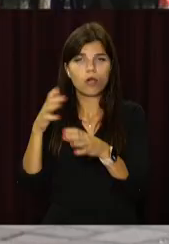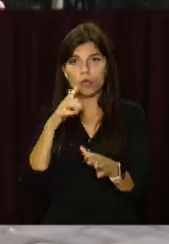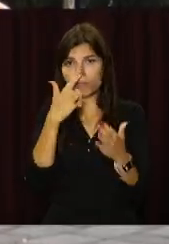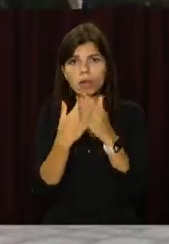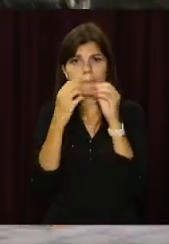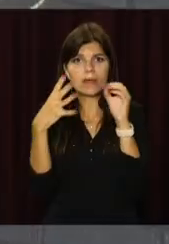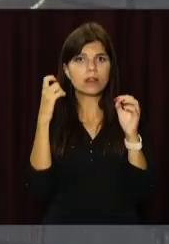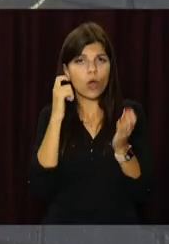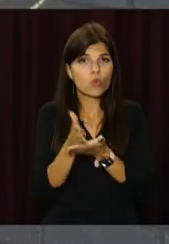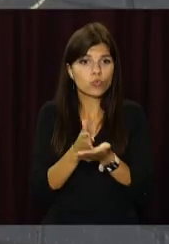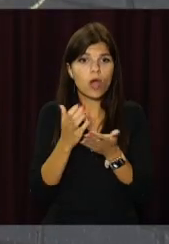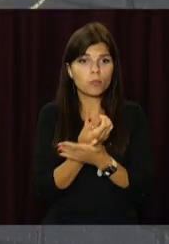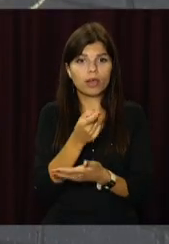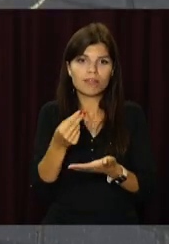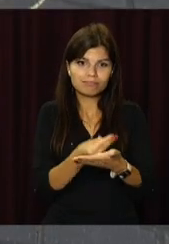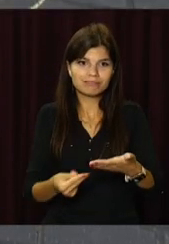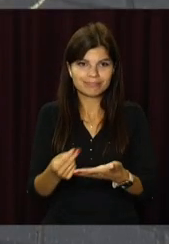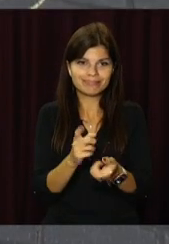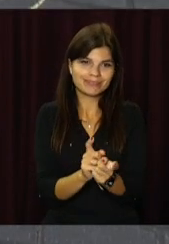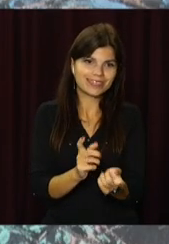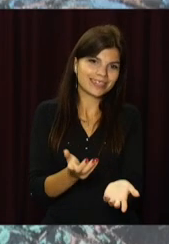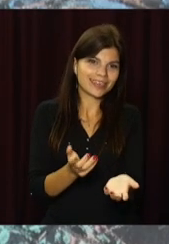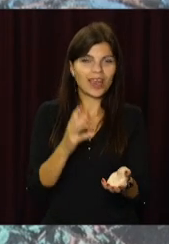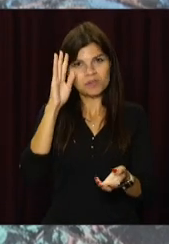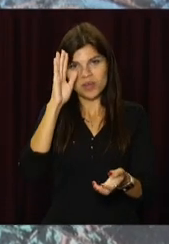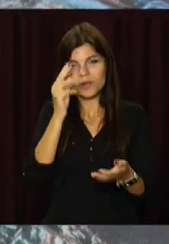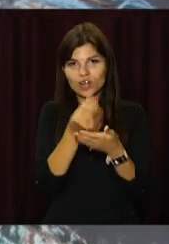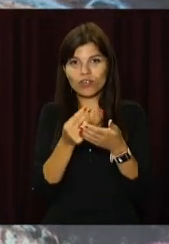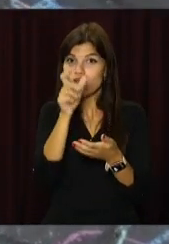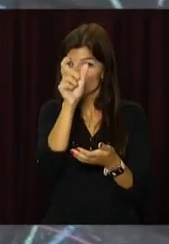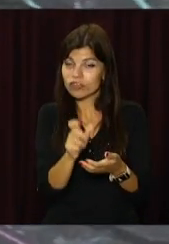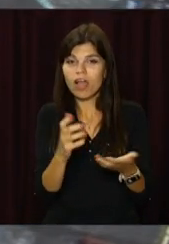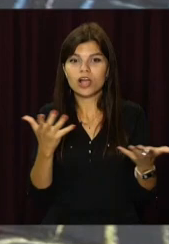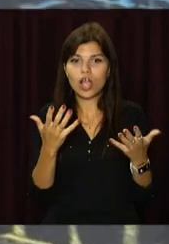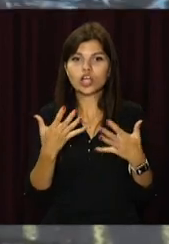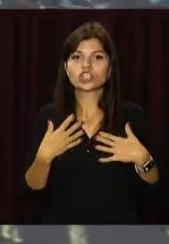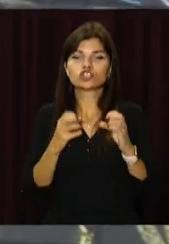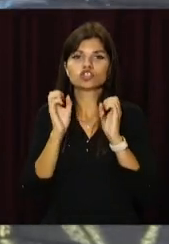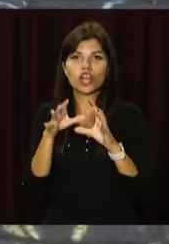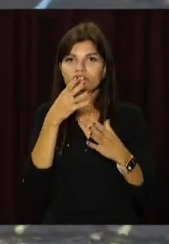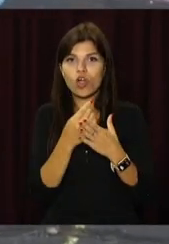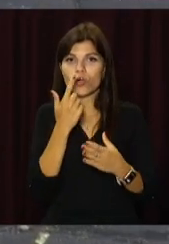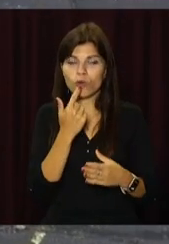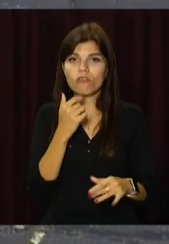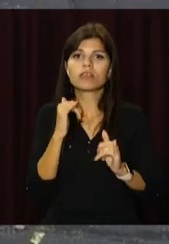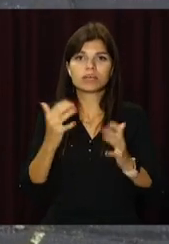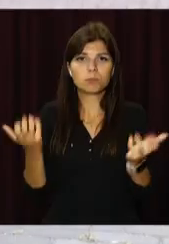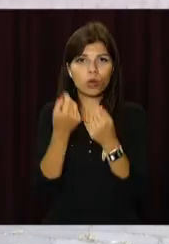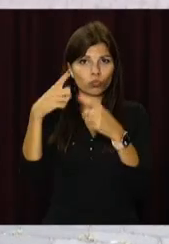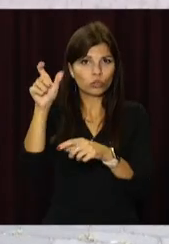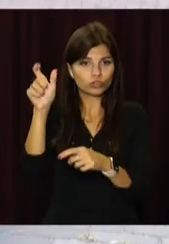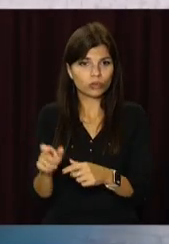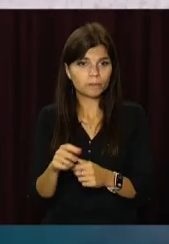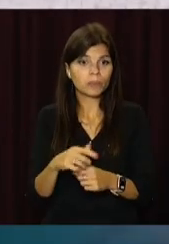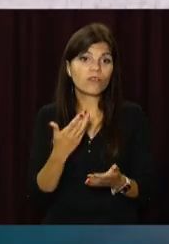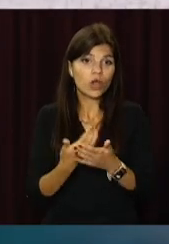понад 15 років, тому й малюнок символічний. На асфальті хлопець зобразив людину, яка жертвує свою кров заради порятунку інших. Я